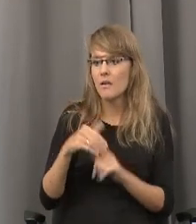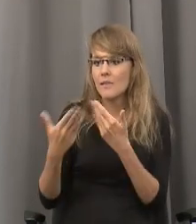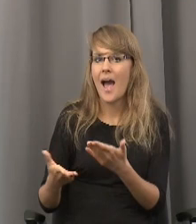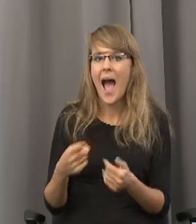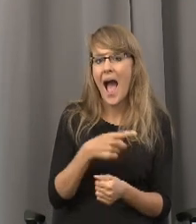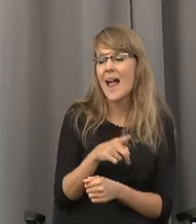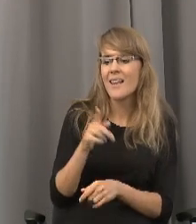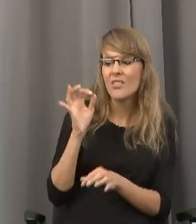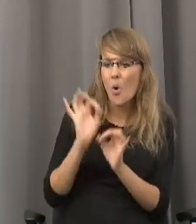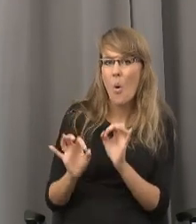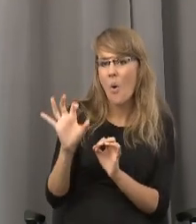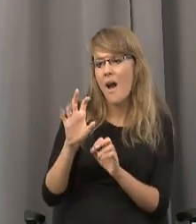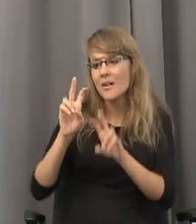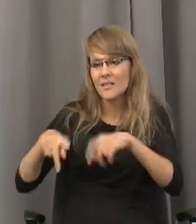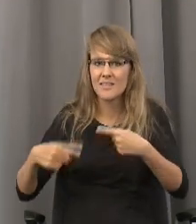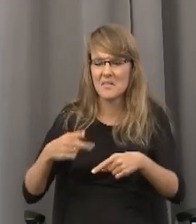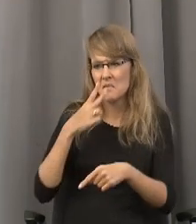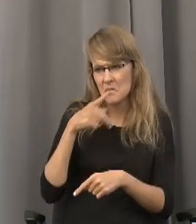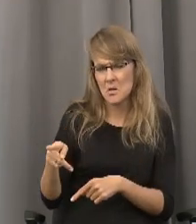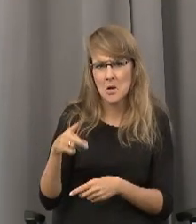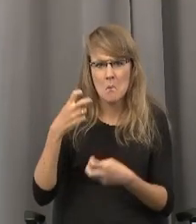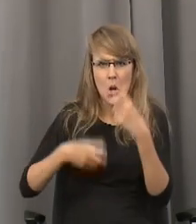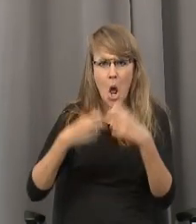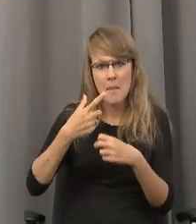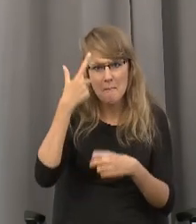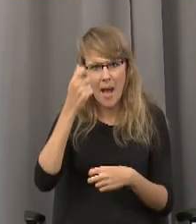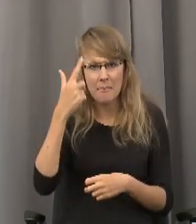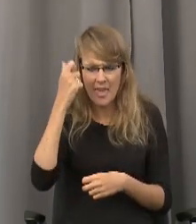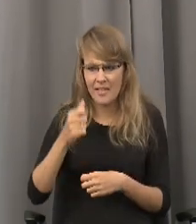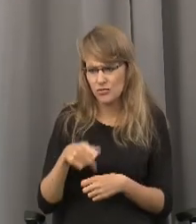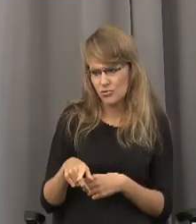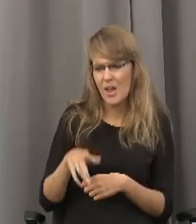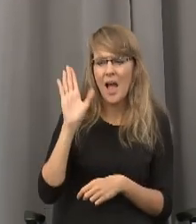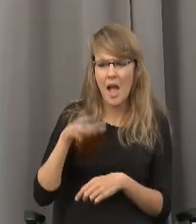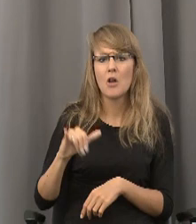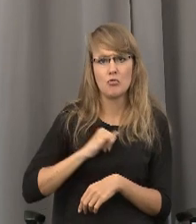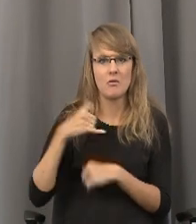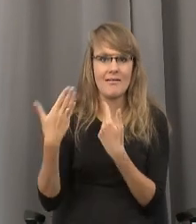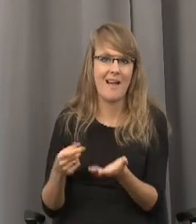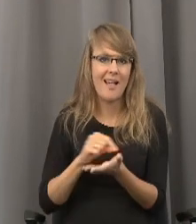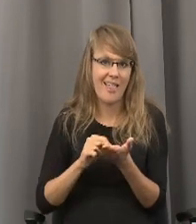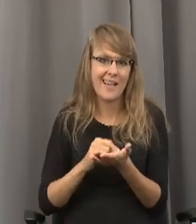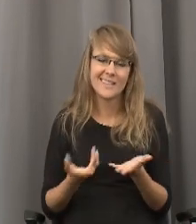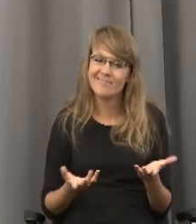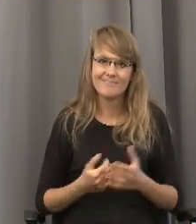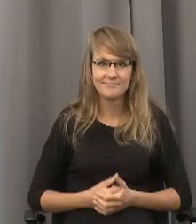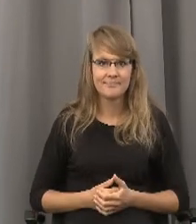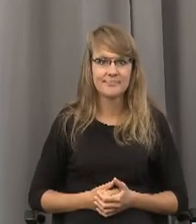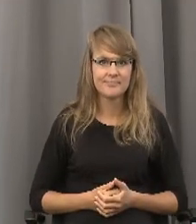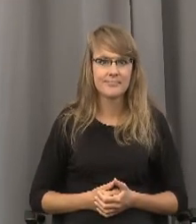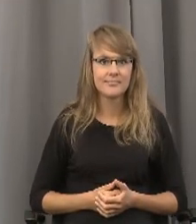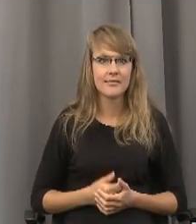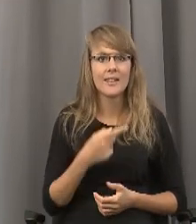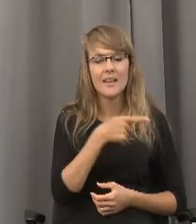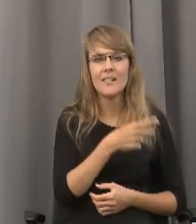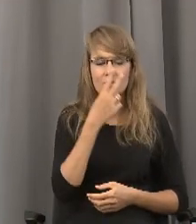bo ma zaburzenia pamięci. No to. Tak więc ten brak komunikacji odbija się jakby w różnych tutaj